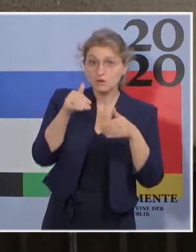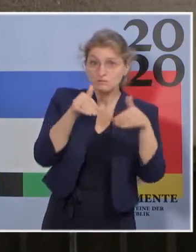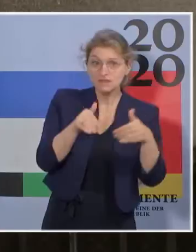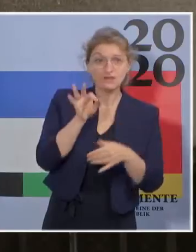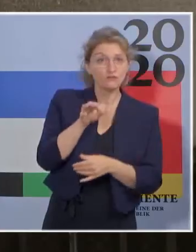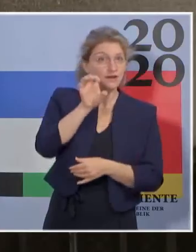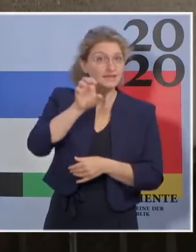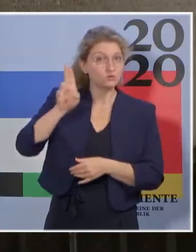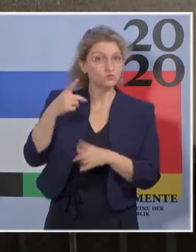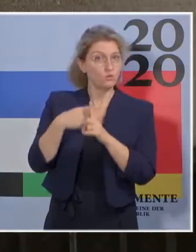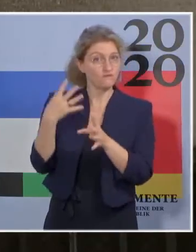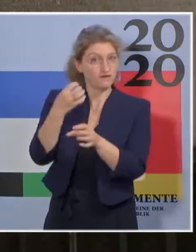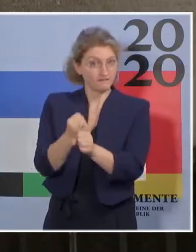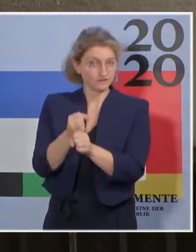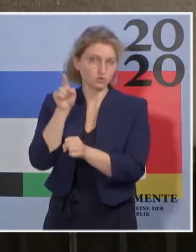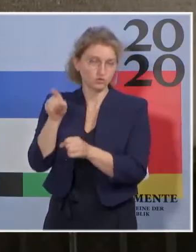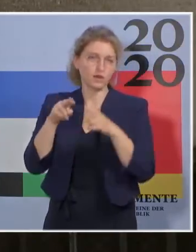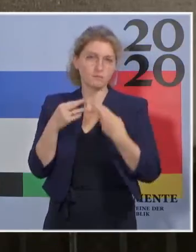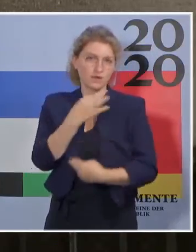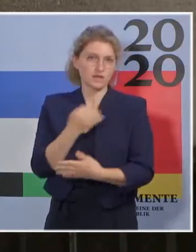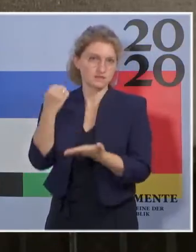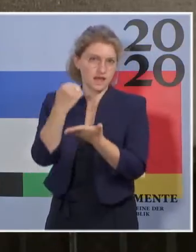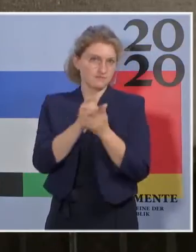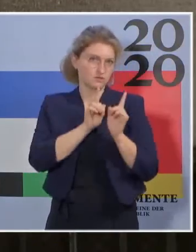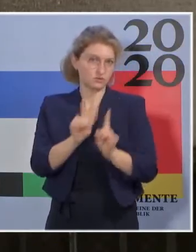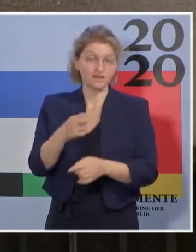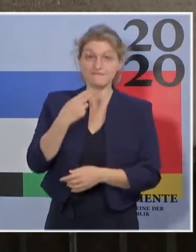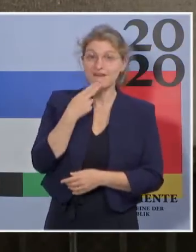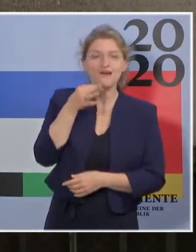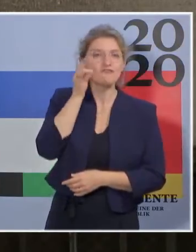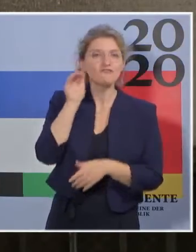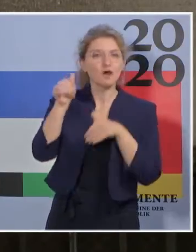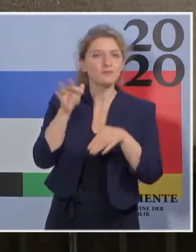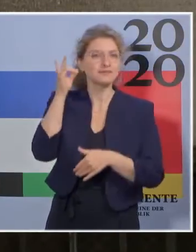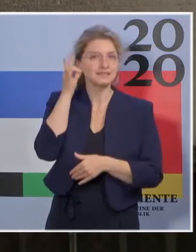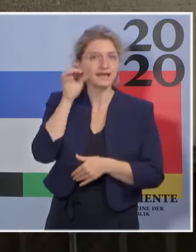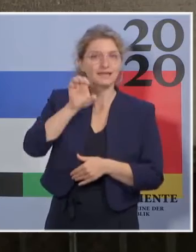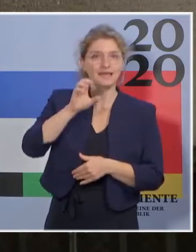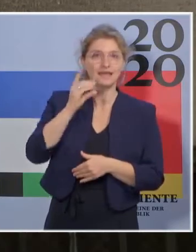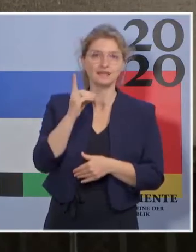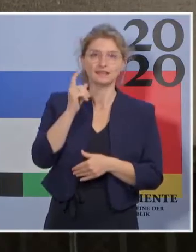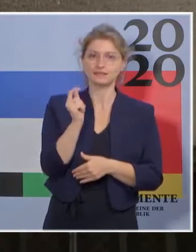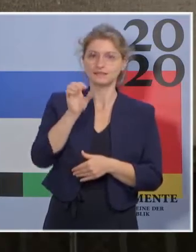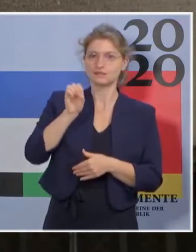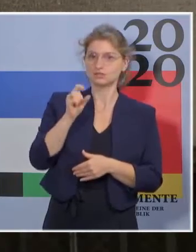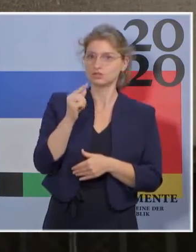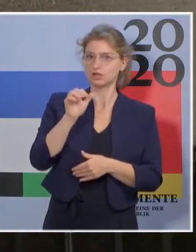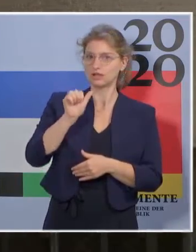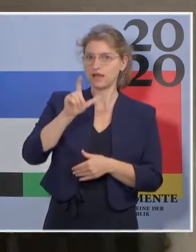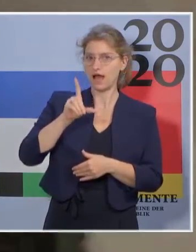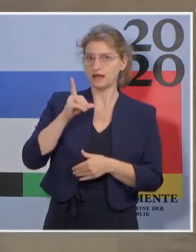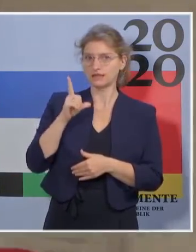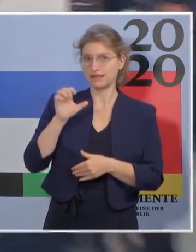Verfassung im Bundeskanzleramt zuständig ist dafür Frau Bundesministerin Caroline Edtstadler, die ich jetzt um ihre Grußworte bitten